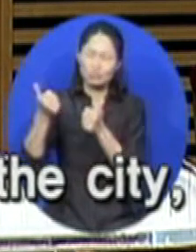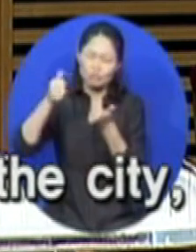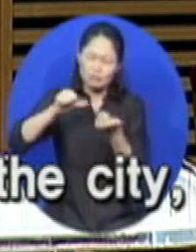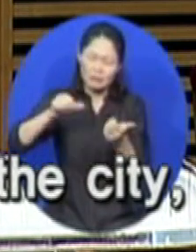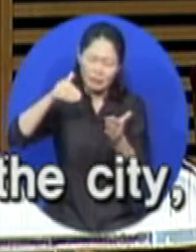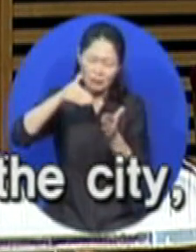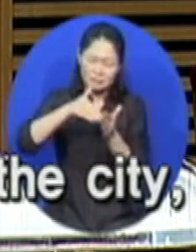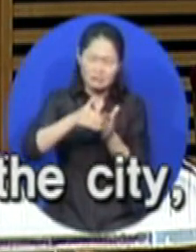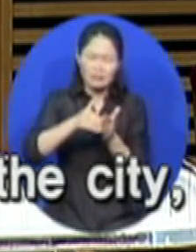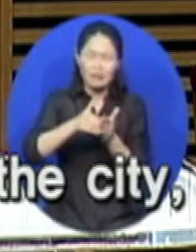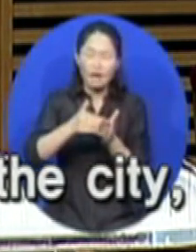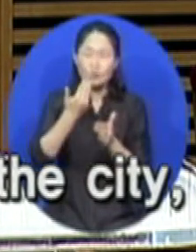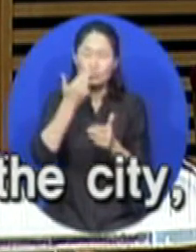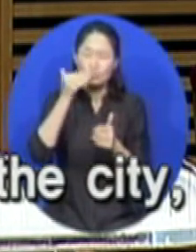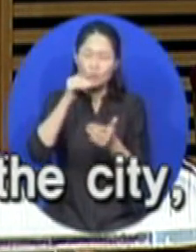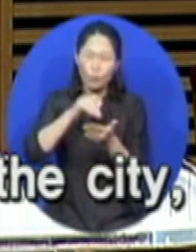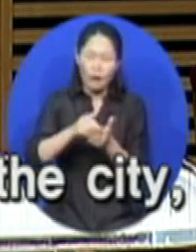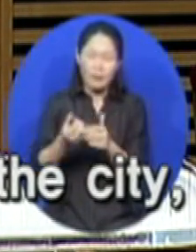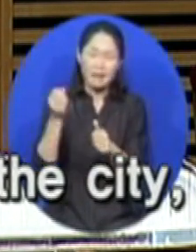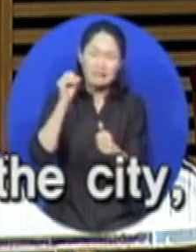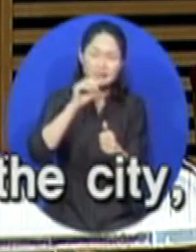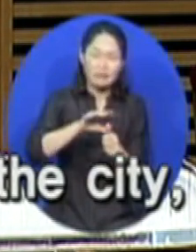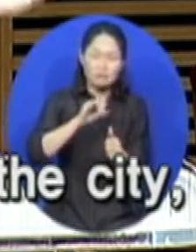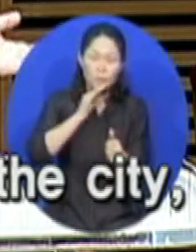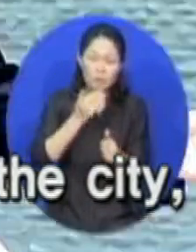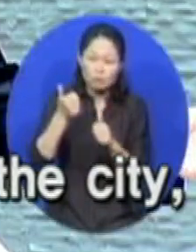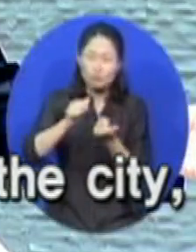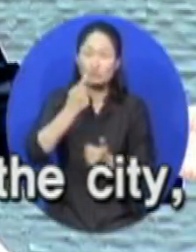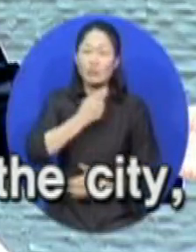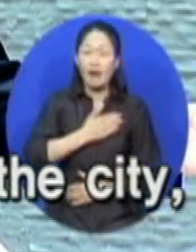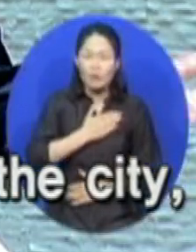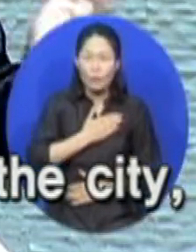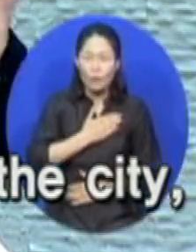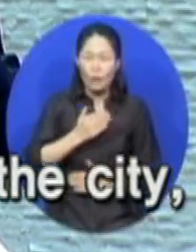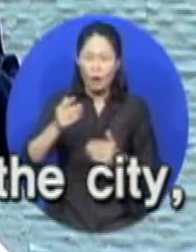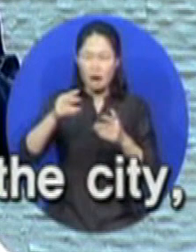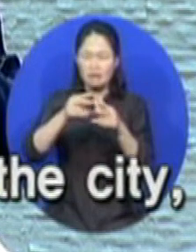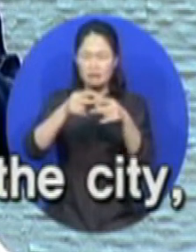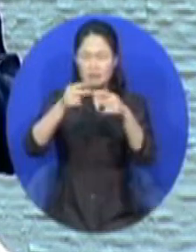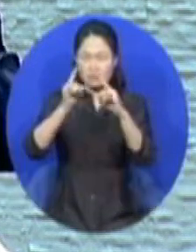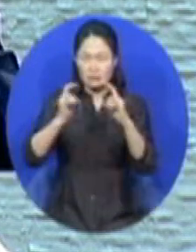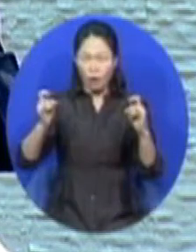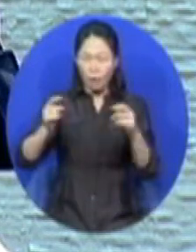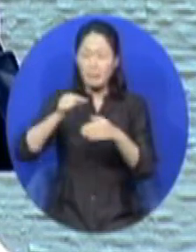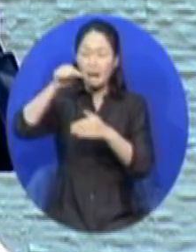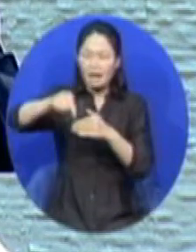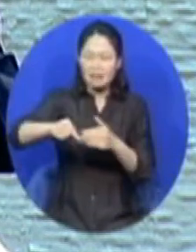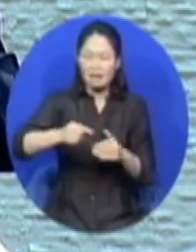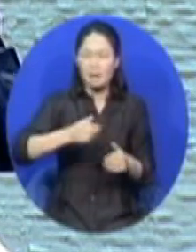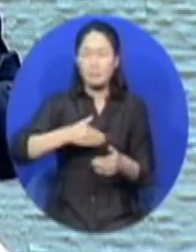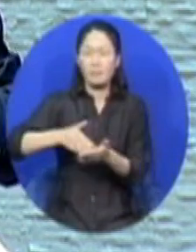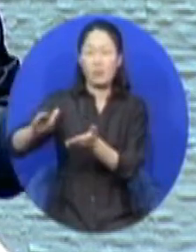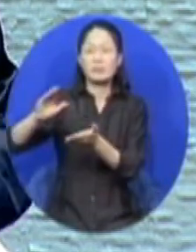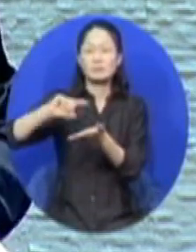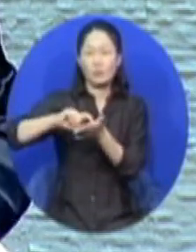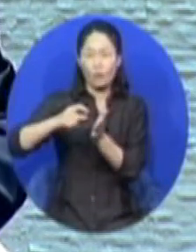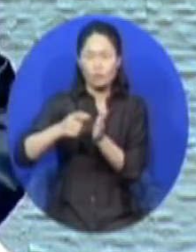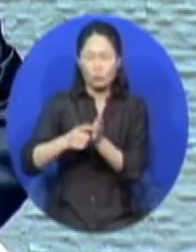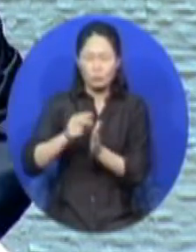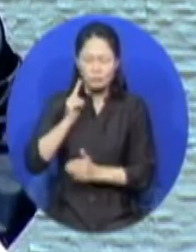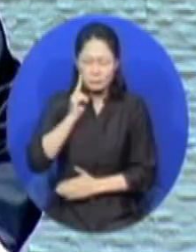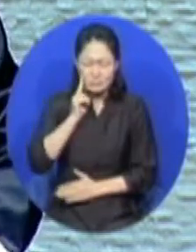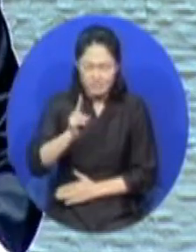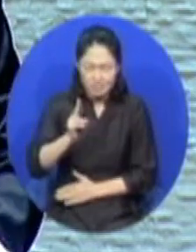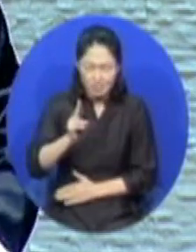실제로 죽었다고 여기고 성 바깥에 다가 내 버릴 정도로 그렇게 비참한 고통을 당했던